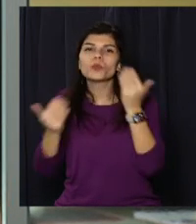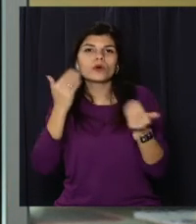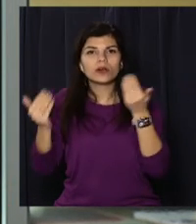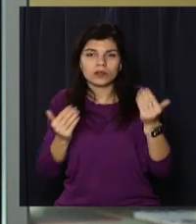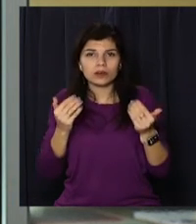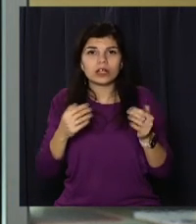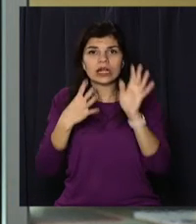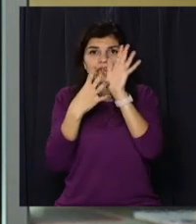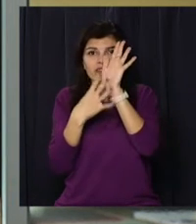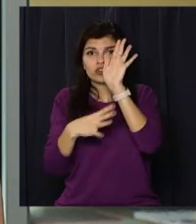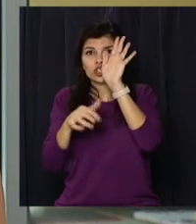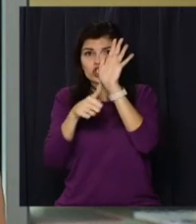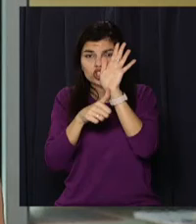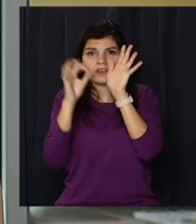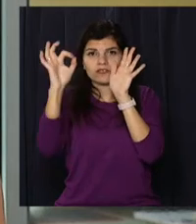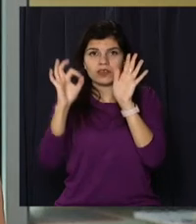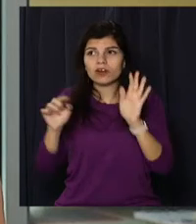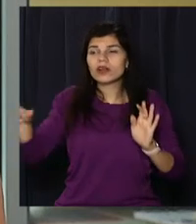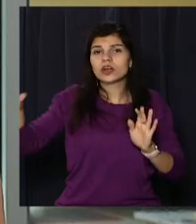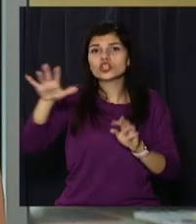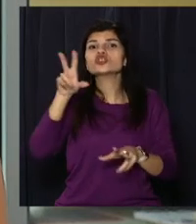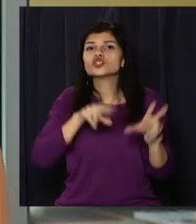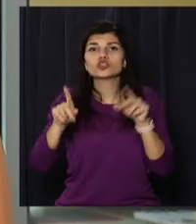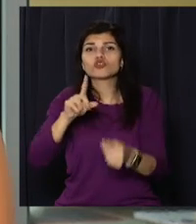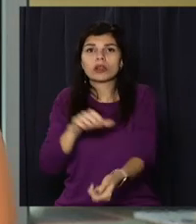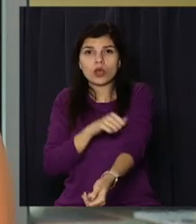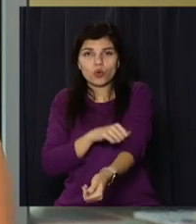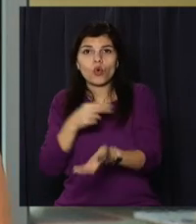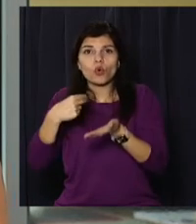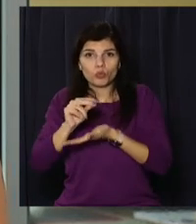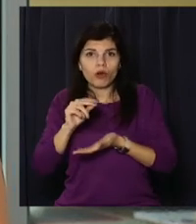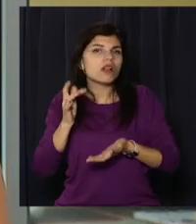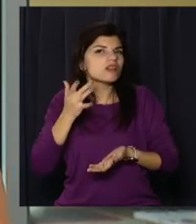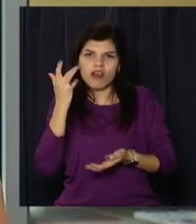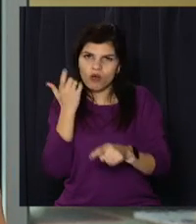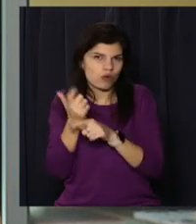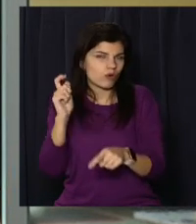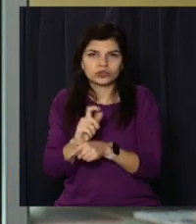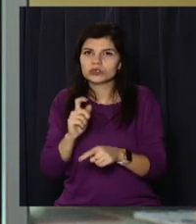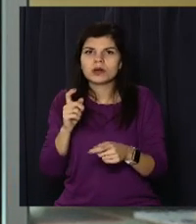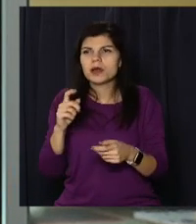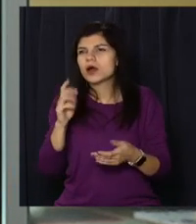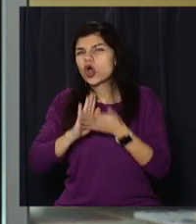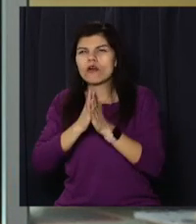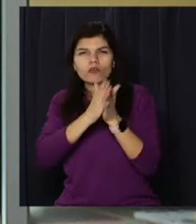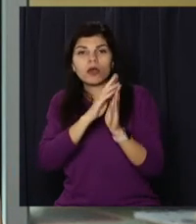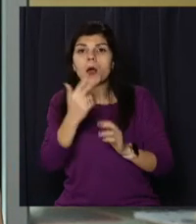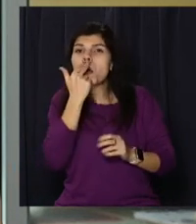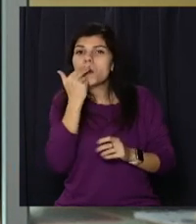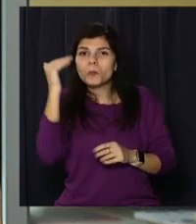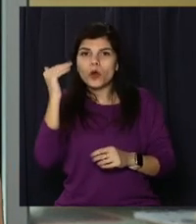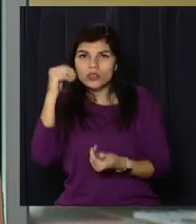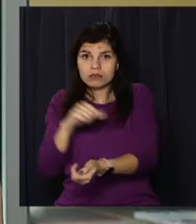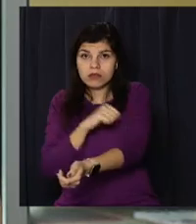ради, 96% тамтешніх вважають, наркотики купити у них легко. Яка ситуація з підлітковою наркоманією у